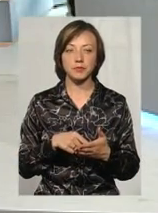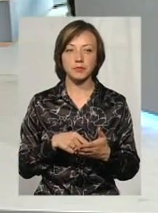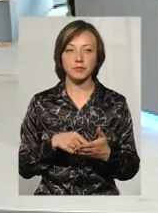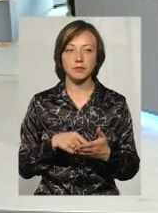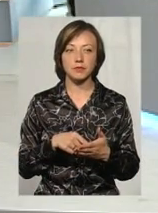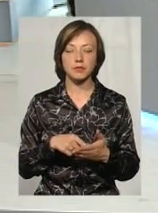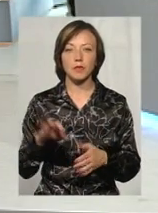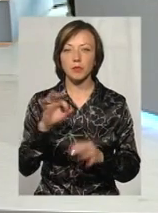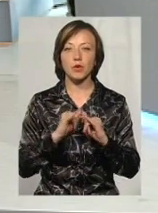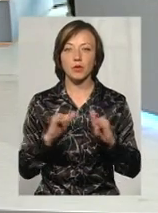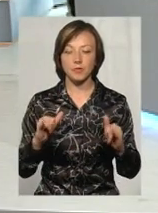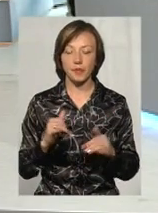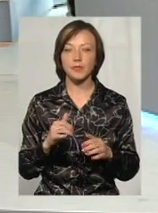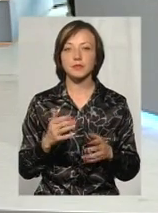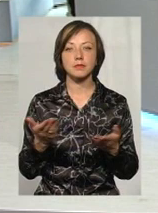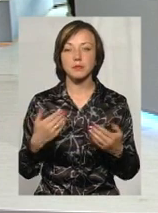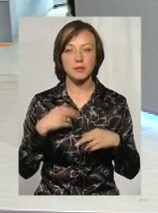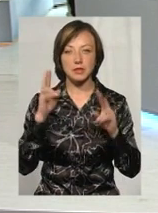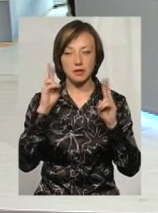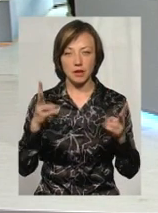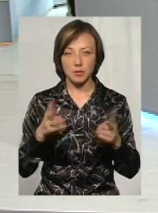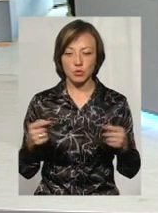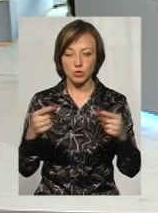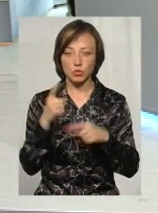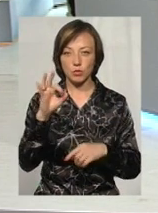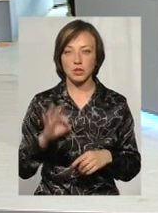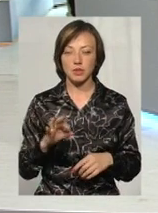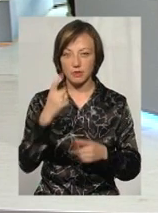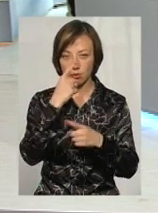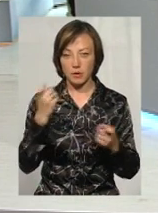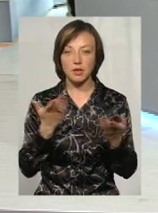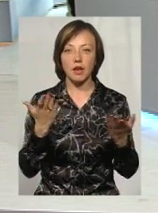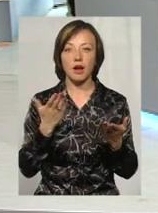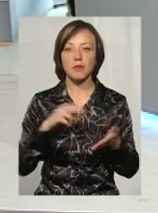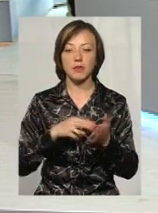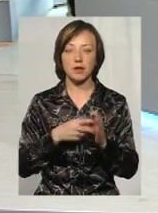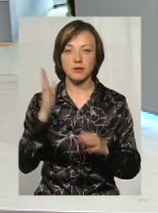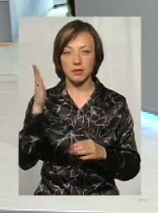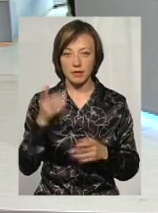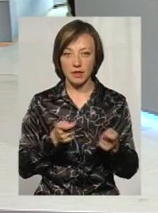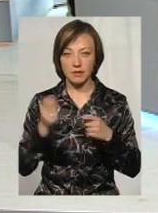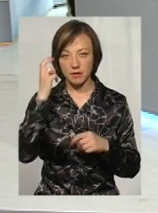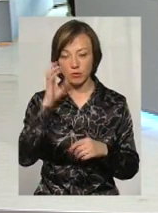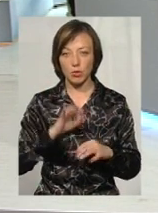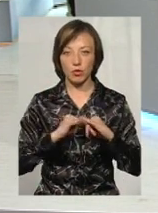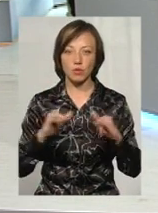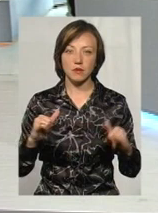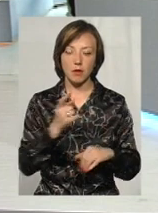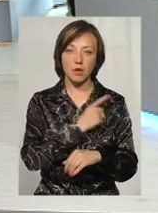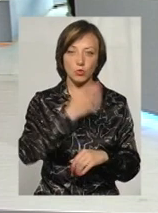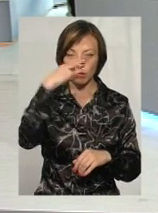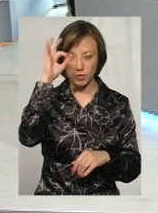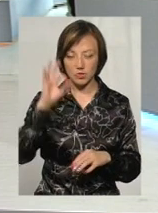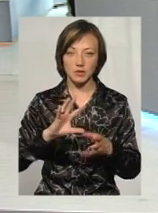З приводу розвитку. Так, щодо розвитку, ми не володіємо достовірною інформацією, яке бачення в керівництво, в Києва про розвиток і патрульної поліції,